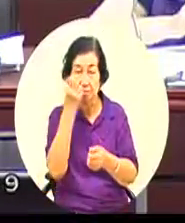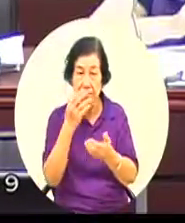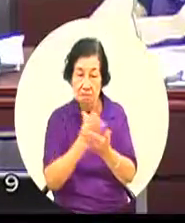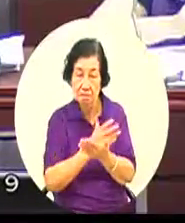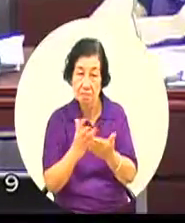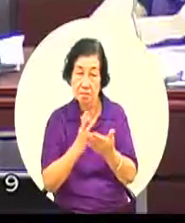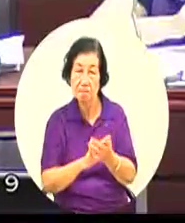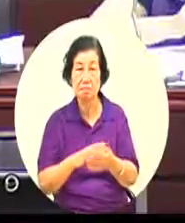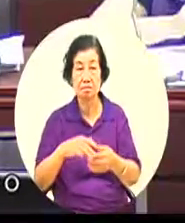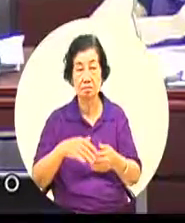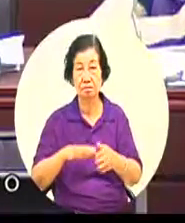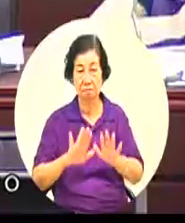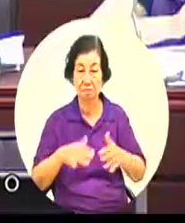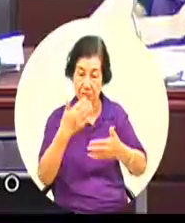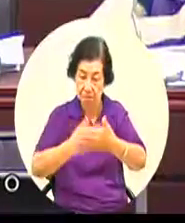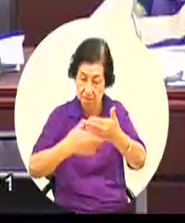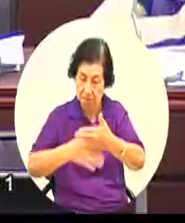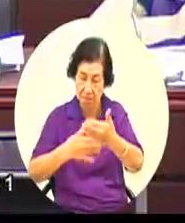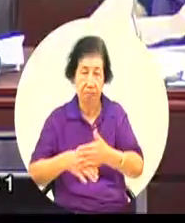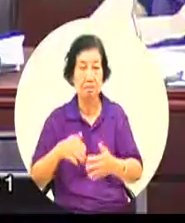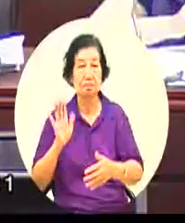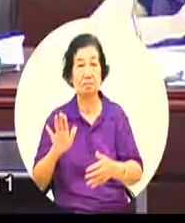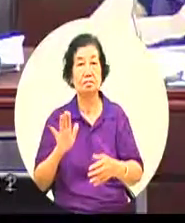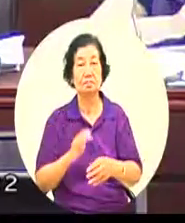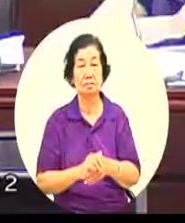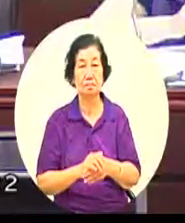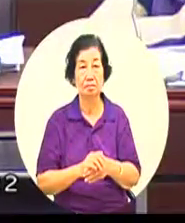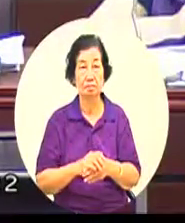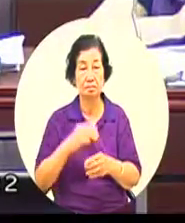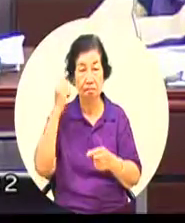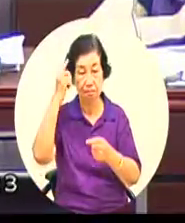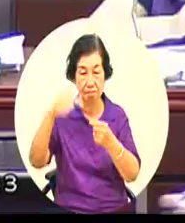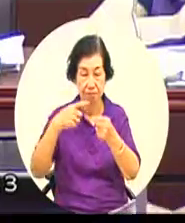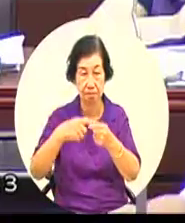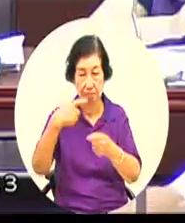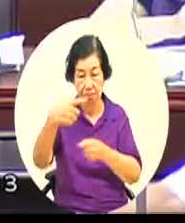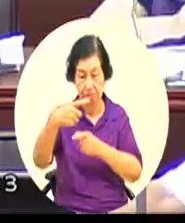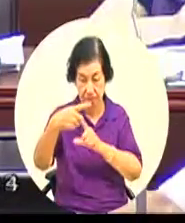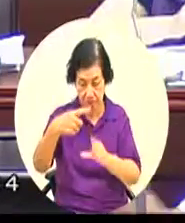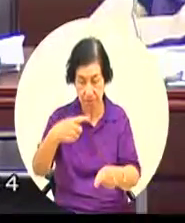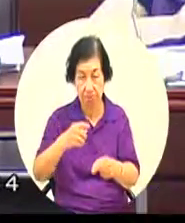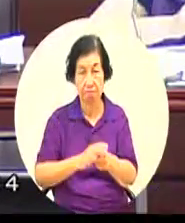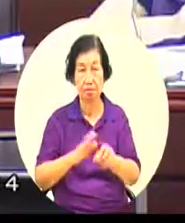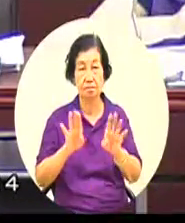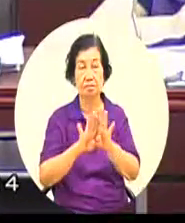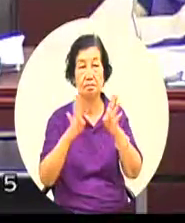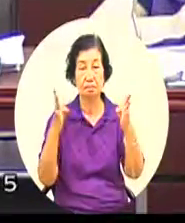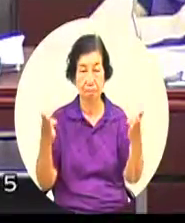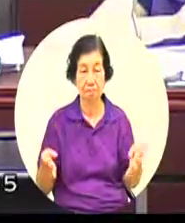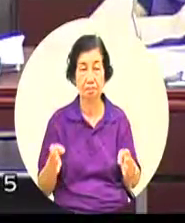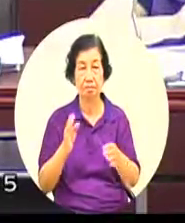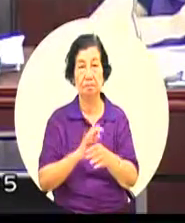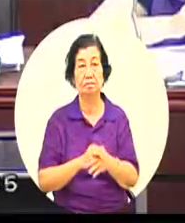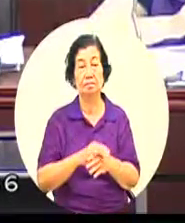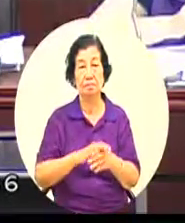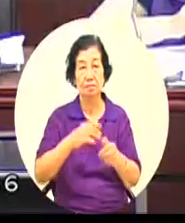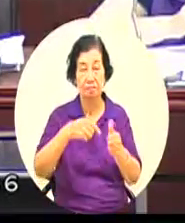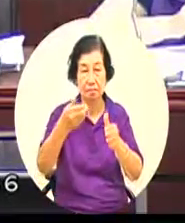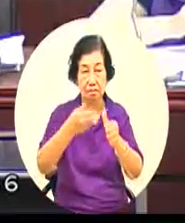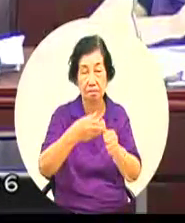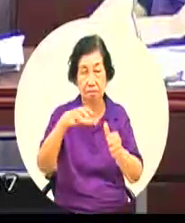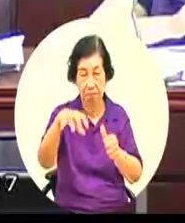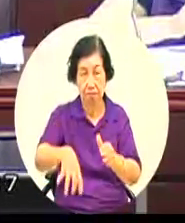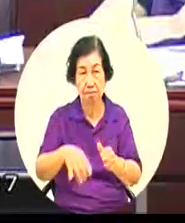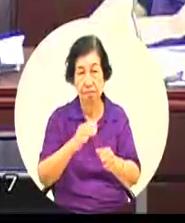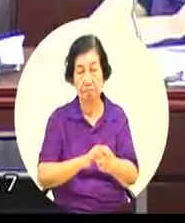化了。那真正的简化是从明年1月开始，教育部说它归零，重新开始哦。真正现在访视评鉴